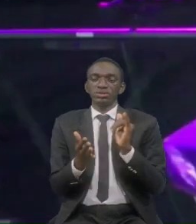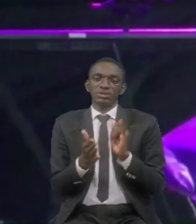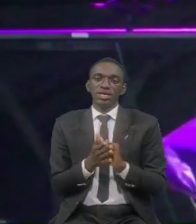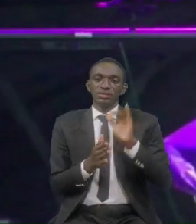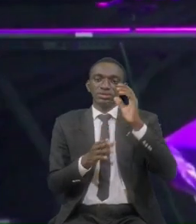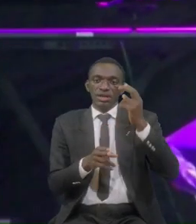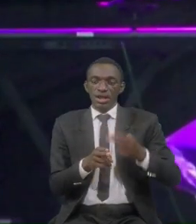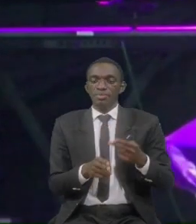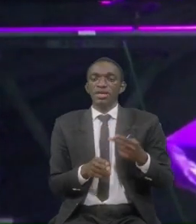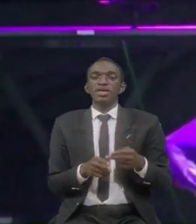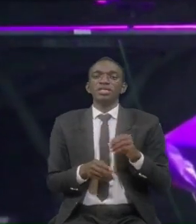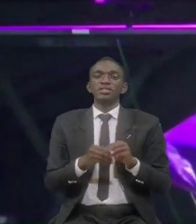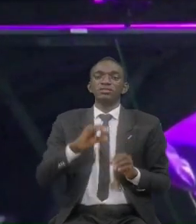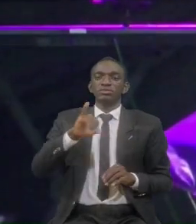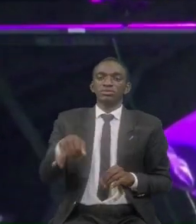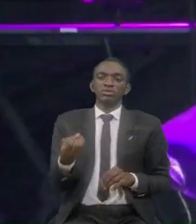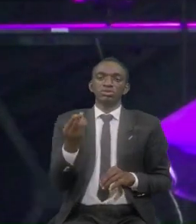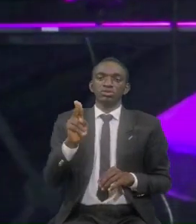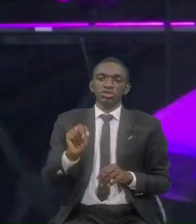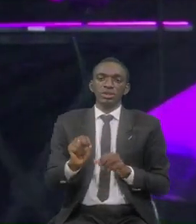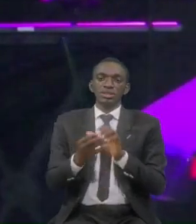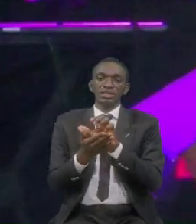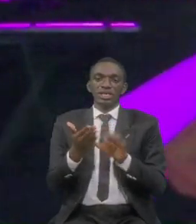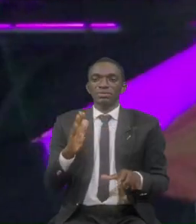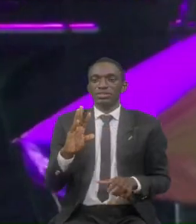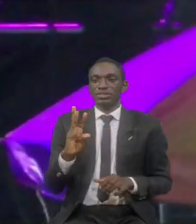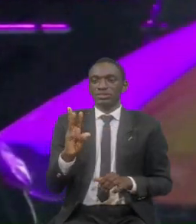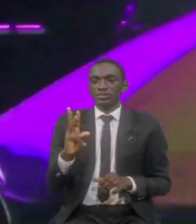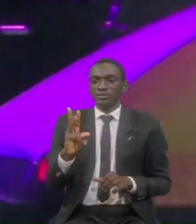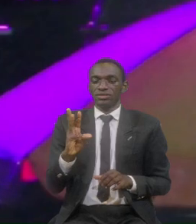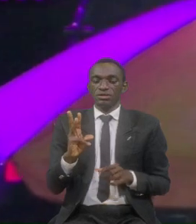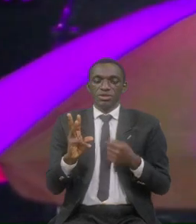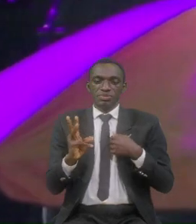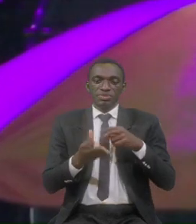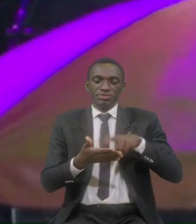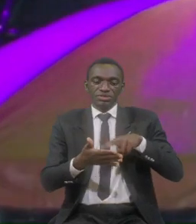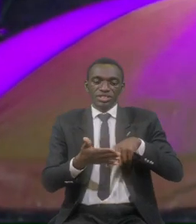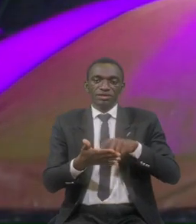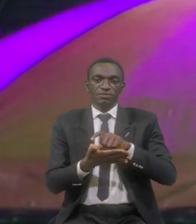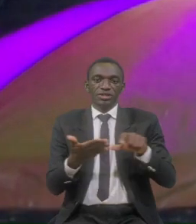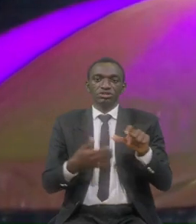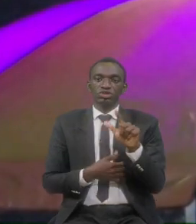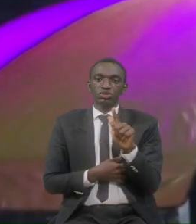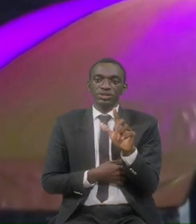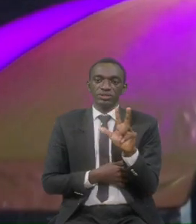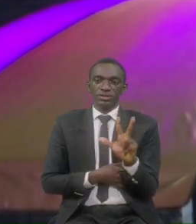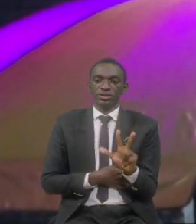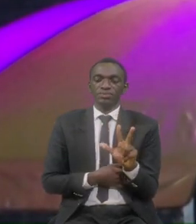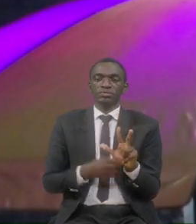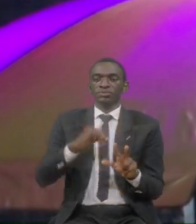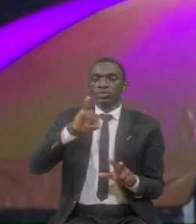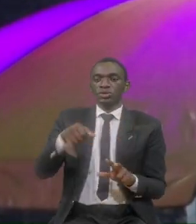John chapter 16. Dina sa 1 kapitulo 16. I'm reading here from verse 23. Gikan sa bersikulo 23. John